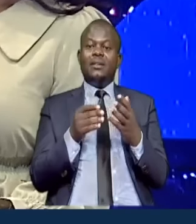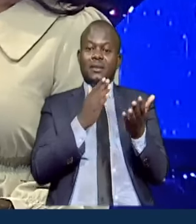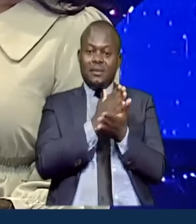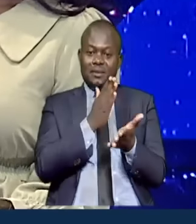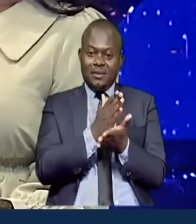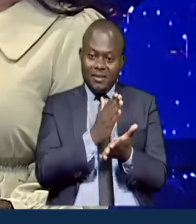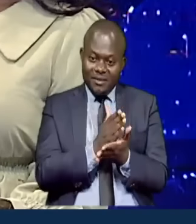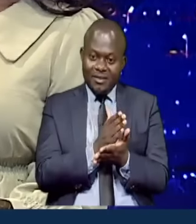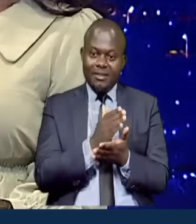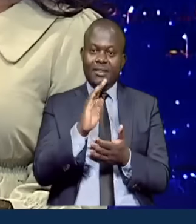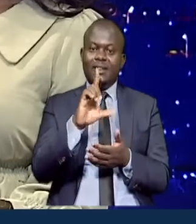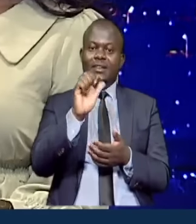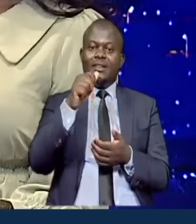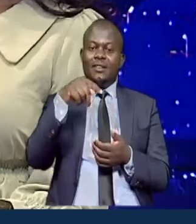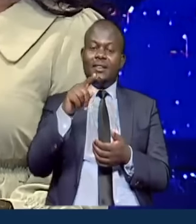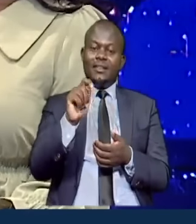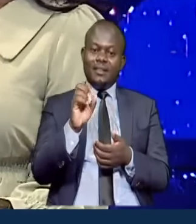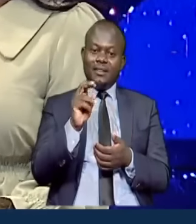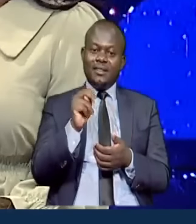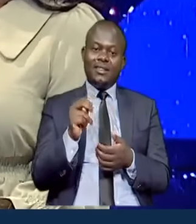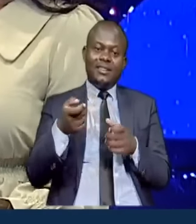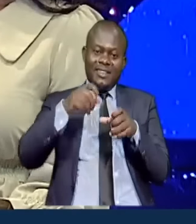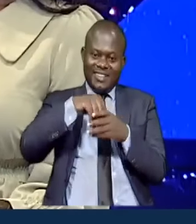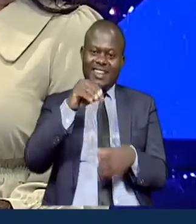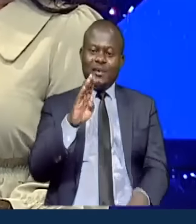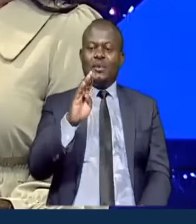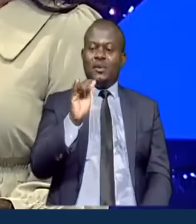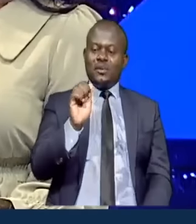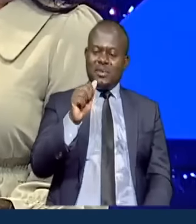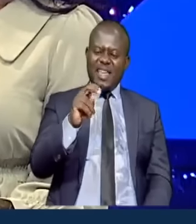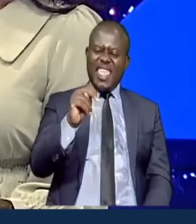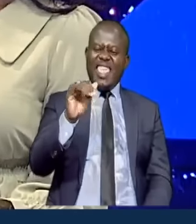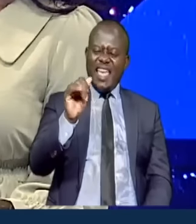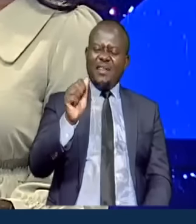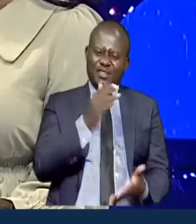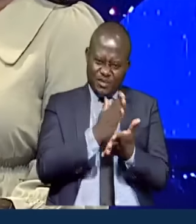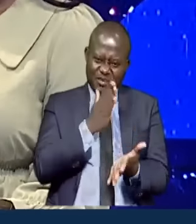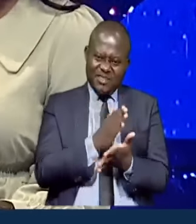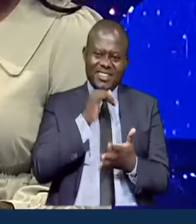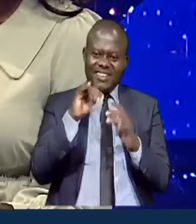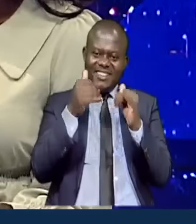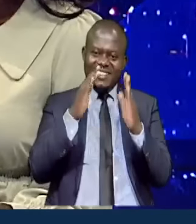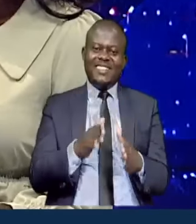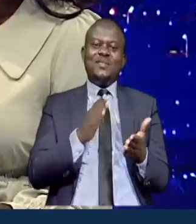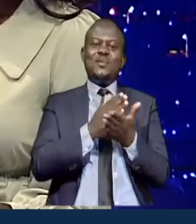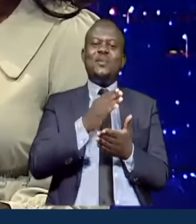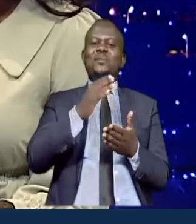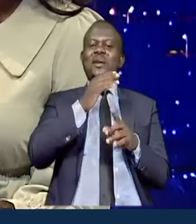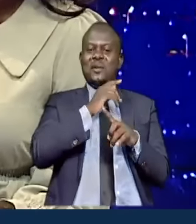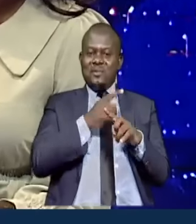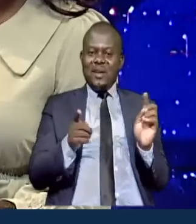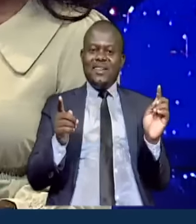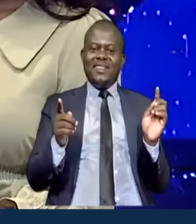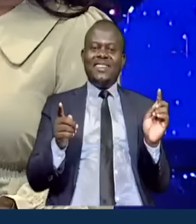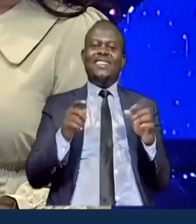byanyabyo Captain yakoze uvuga ngo ashyiramo n'ijambo byanyabyo noneho si imikino ni ukuri kw'Imana uvuga ngo biba bishoboka mu